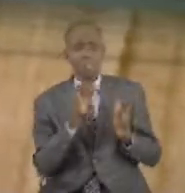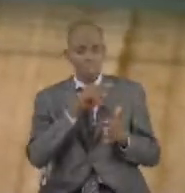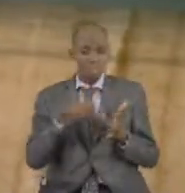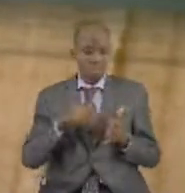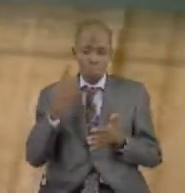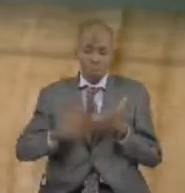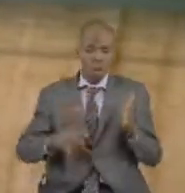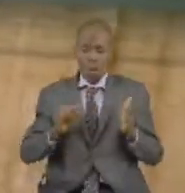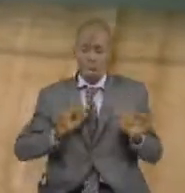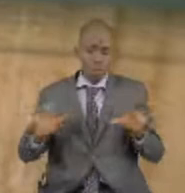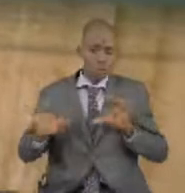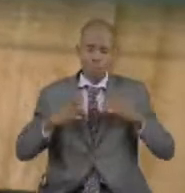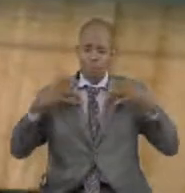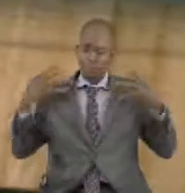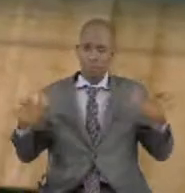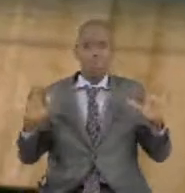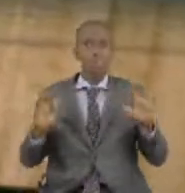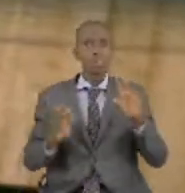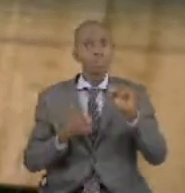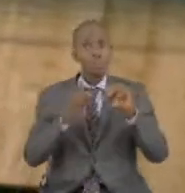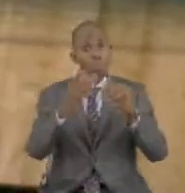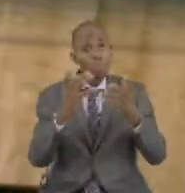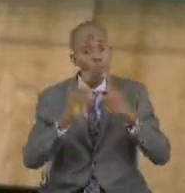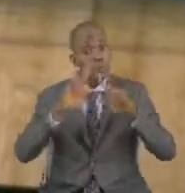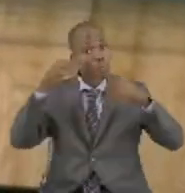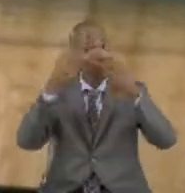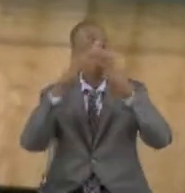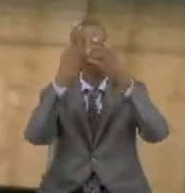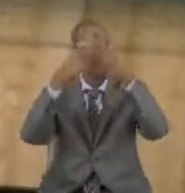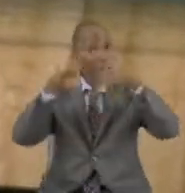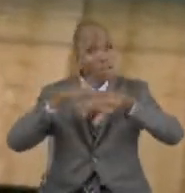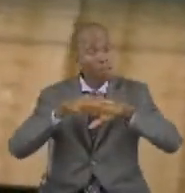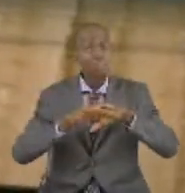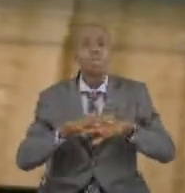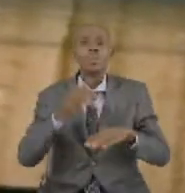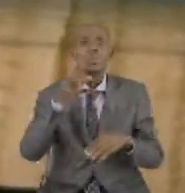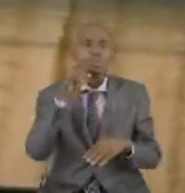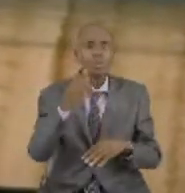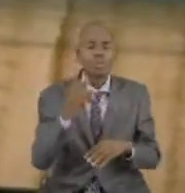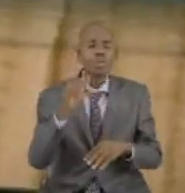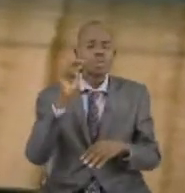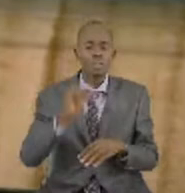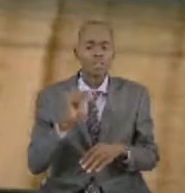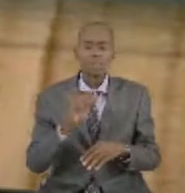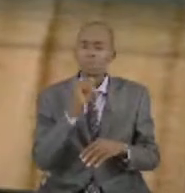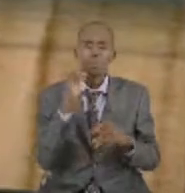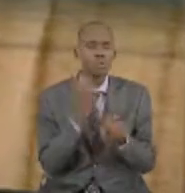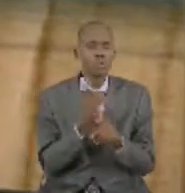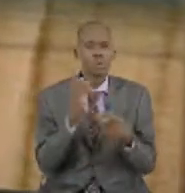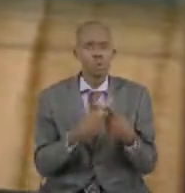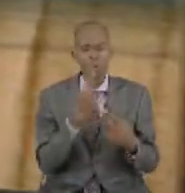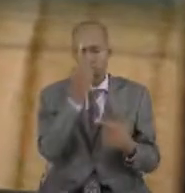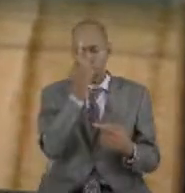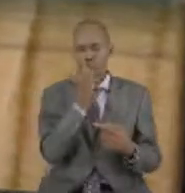voici moi c'est que faire 1 ce que valent aussi à laon il n'est pas tellement ce qui valait au ciel celui qui est